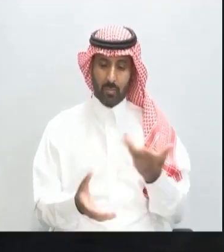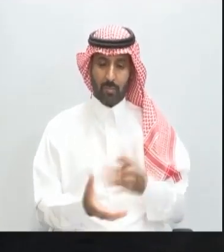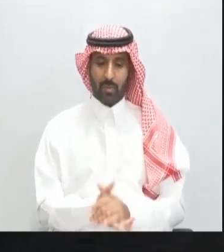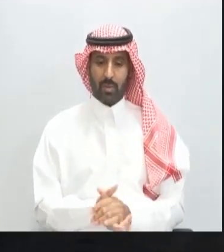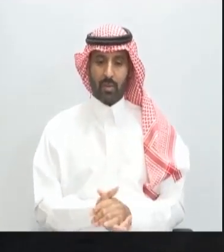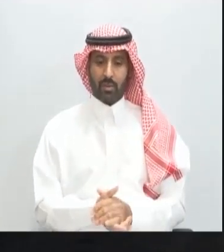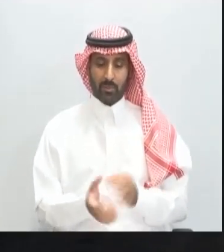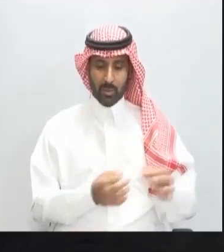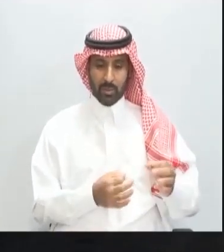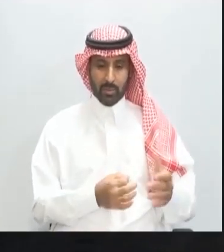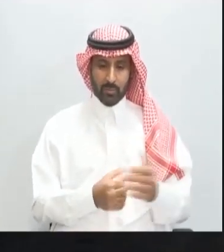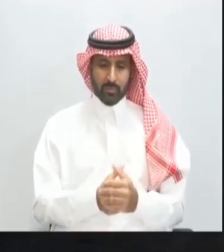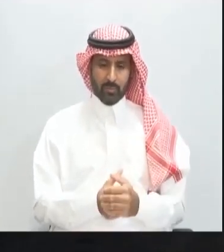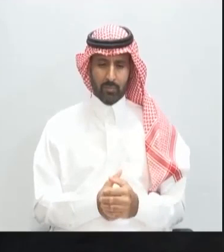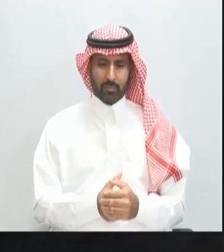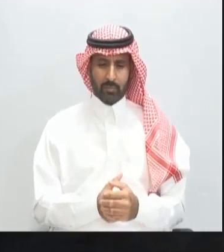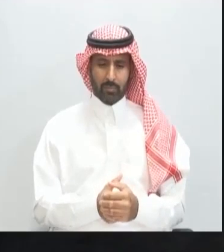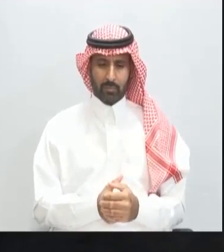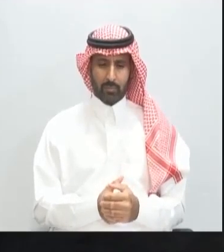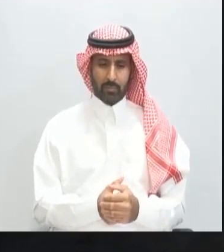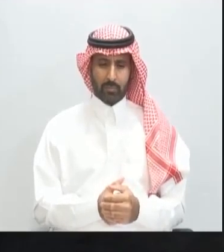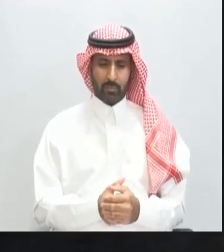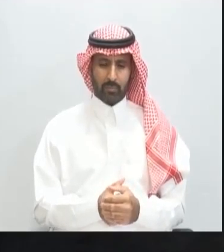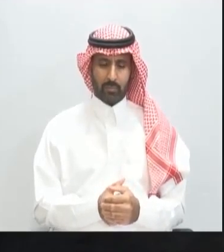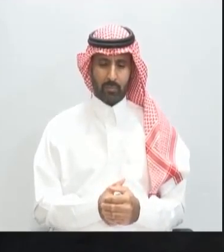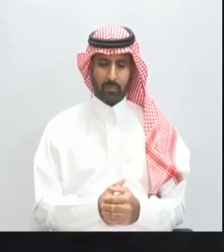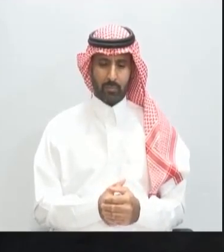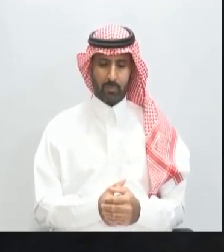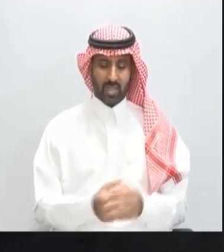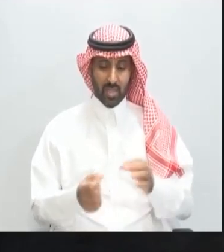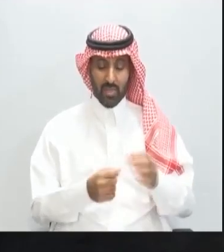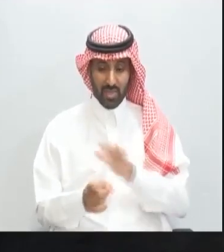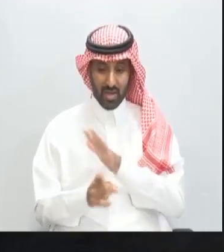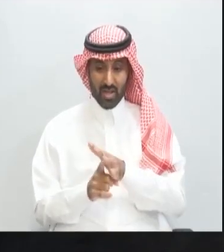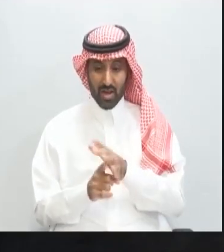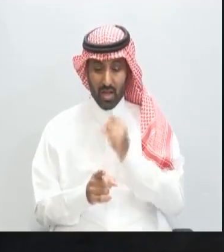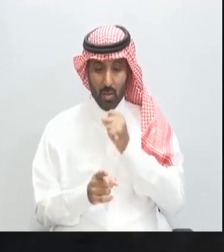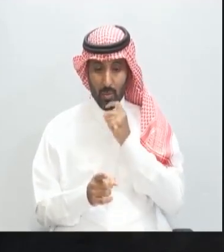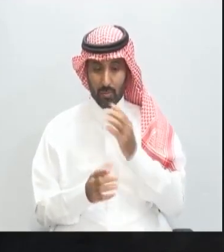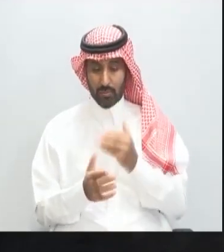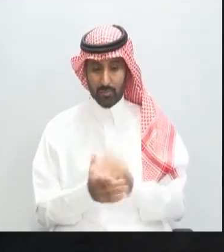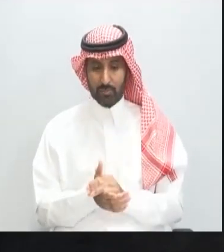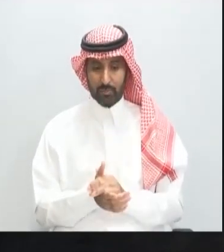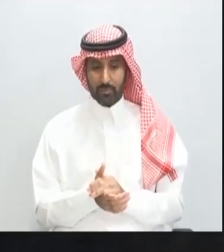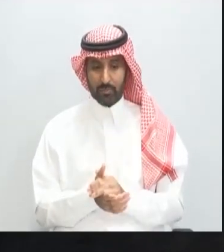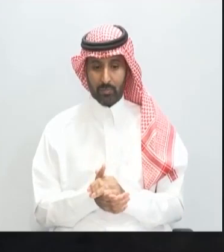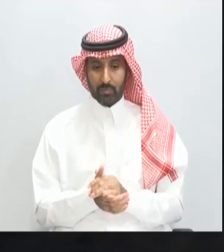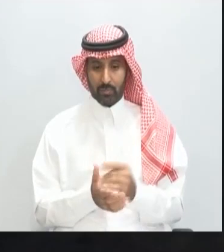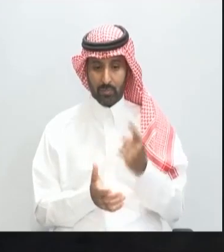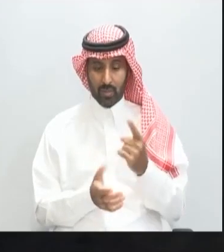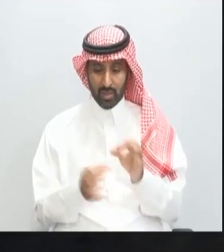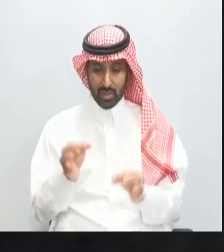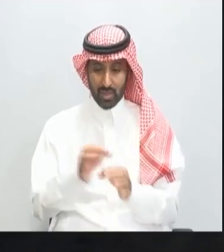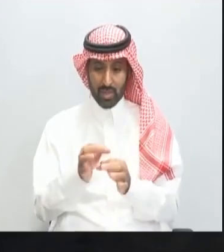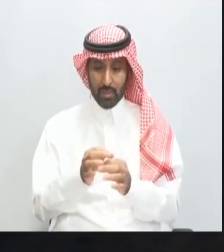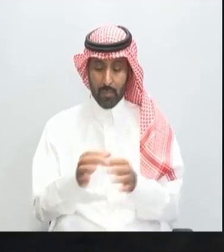وهي بعيده عن سطح بعيده عن المدينه هذه تاثيرها قوي رقم اثنين رقم ثلاثه هي قريبه